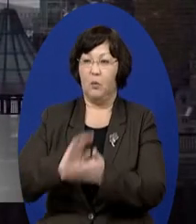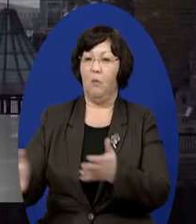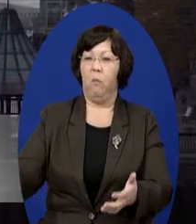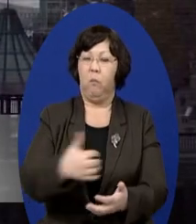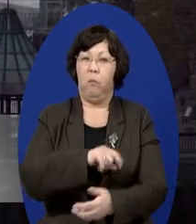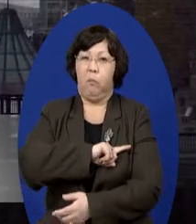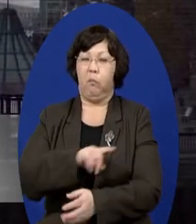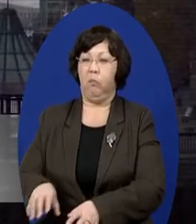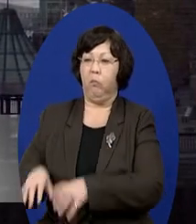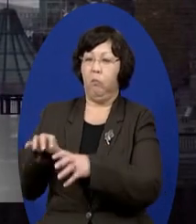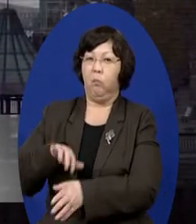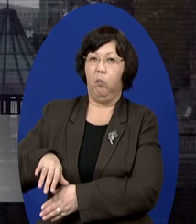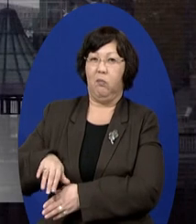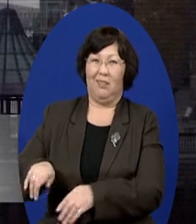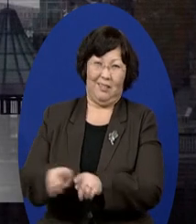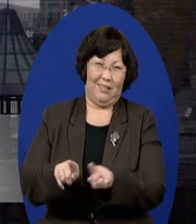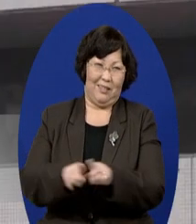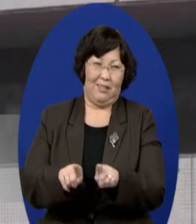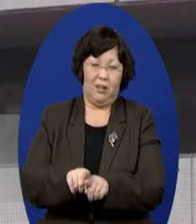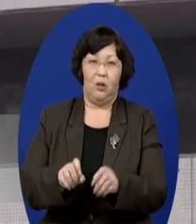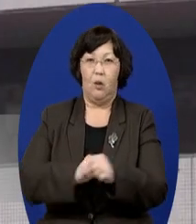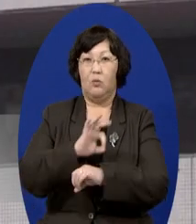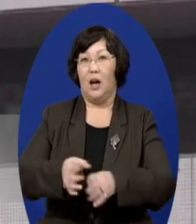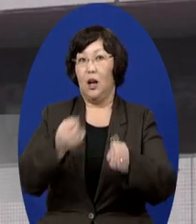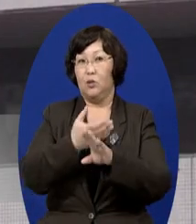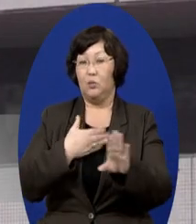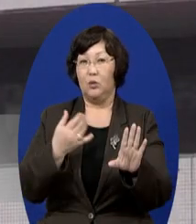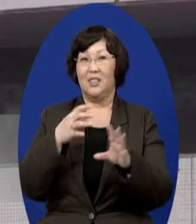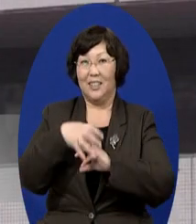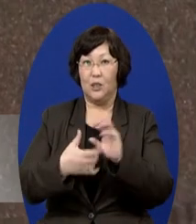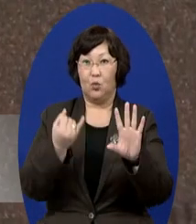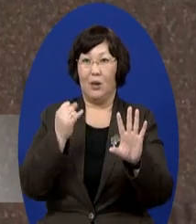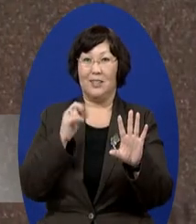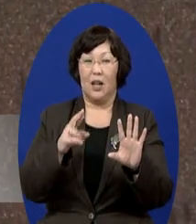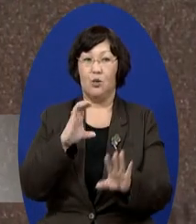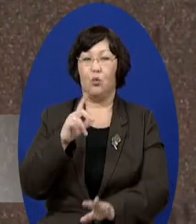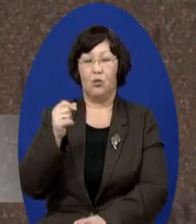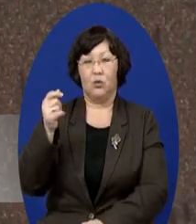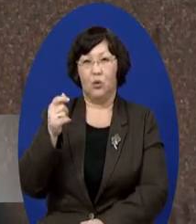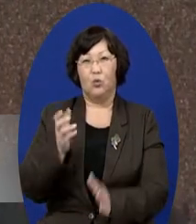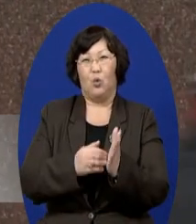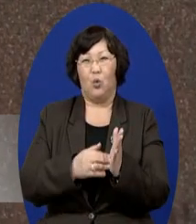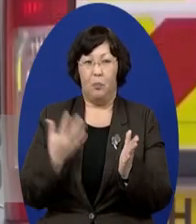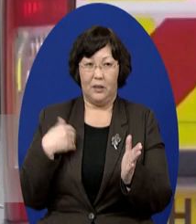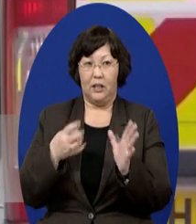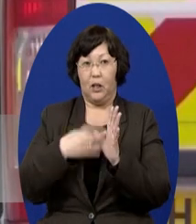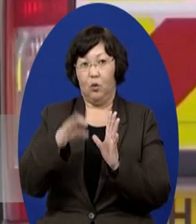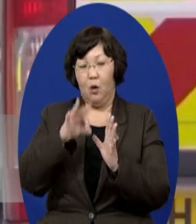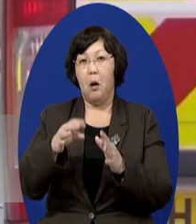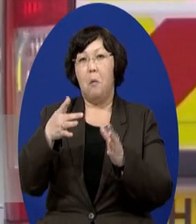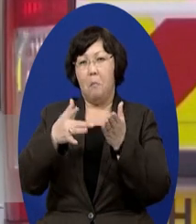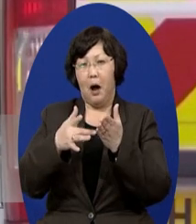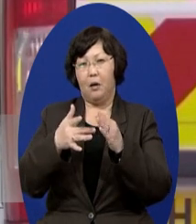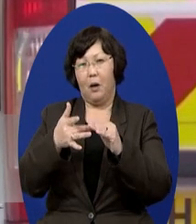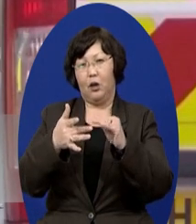ойлголт гэжээ. Цар тахлаас өмнө дэлхийд даяар 6 сая совилогчийн дутагдaltaй байсан бөгөөд тэдгээрийн 90 орчим хувь нь бага дундаас доош